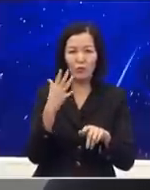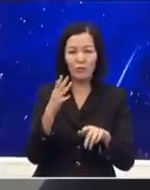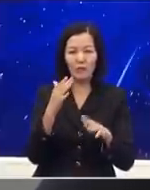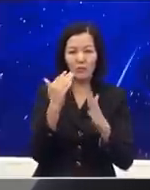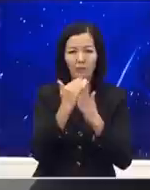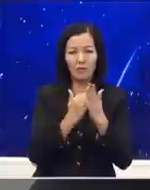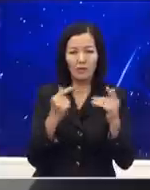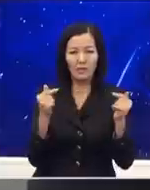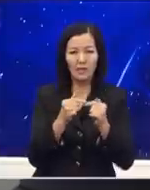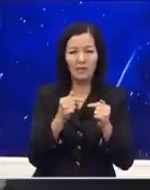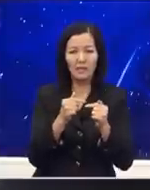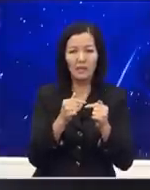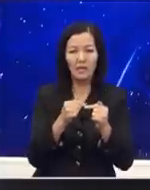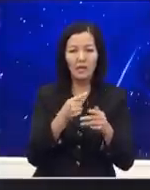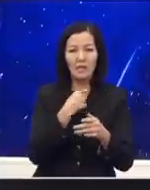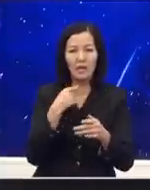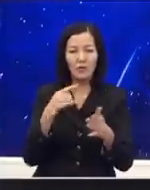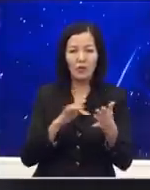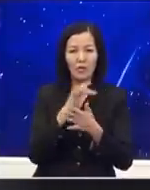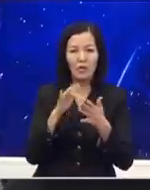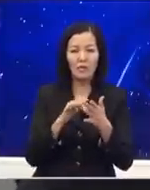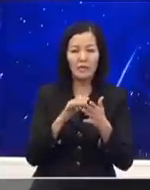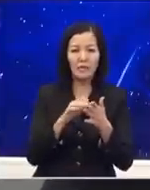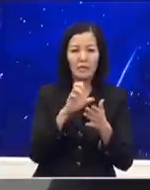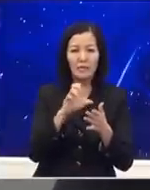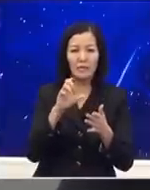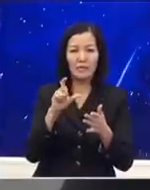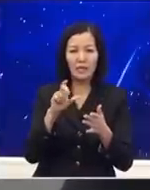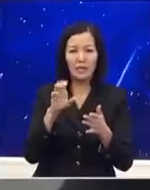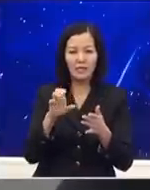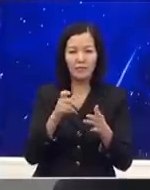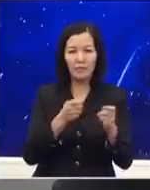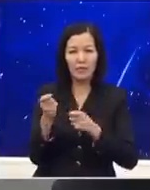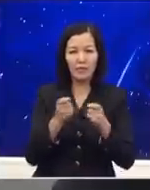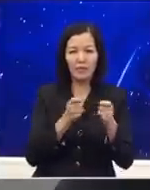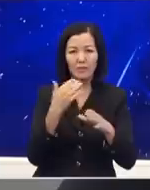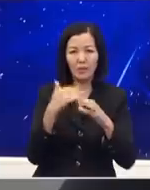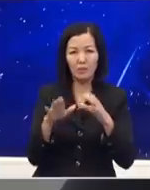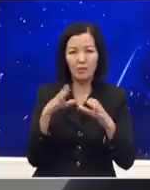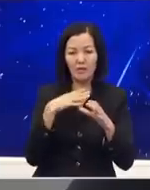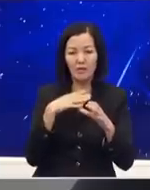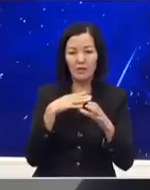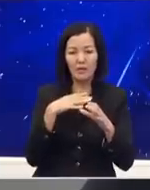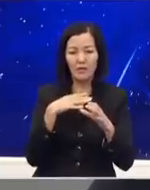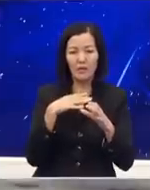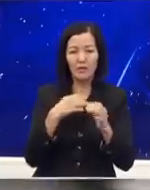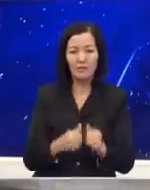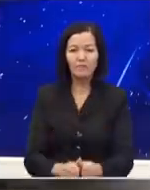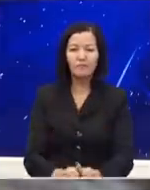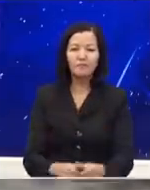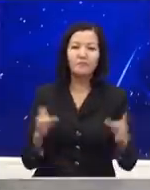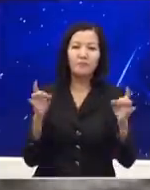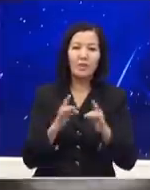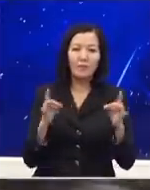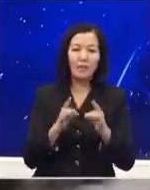бабына сәйкес материалдар Талдықорған қаласының санитарлық эпидемиологиялық бақылау басқармасына хаттама толтыру үшін берілді.